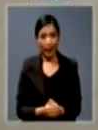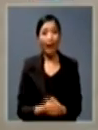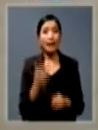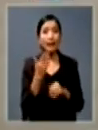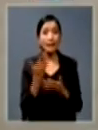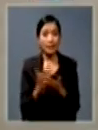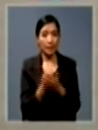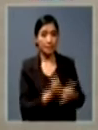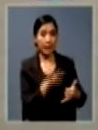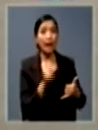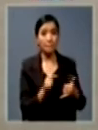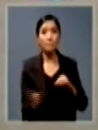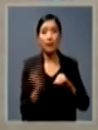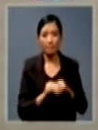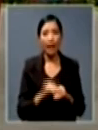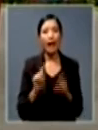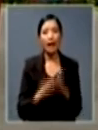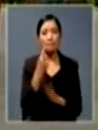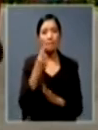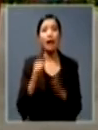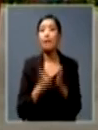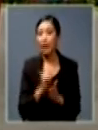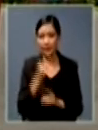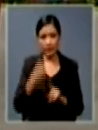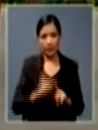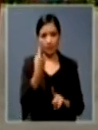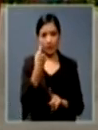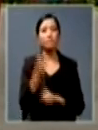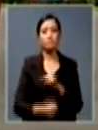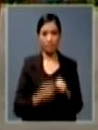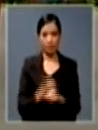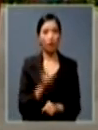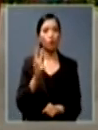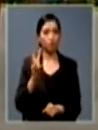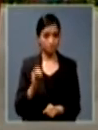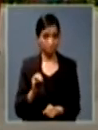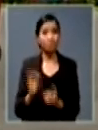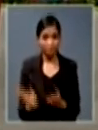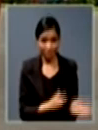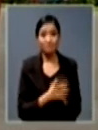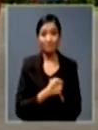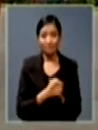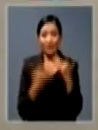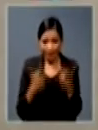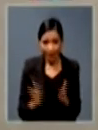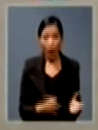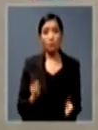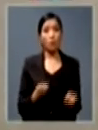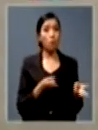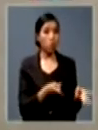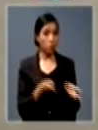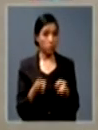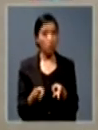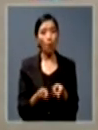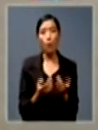ปี60นี้เลยนะคะ นี่แหละครับท่านผู้ชมครับมีเรื่องอะไรอีกครับคุณรัชนีครับ โอ้หลังจากที่เรามีมาตรการ